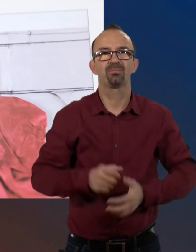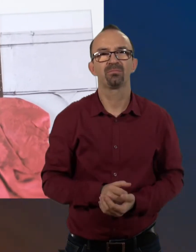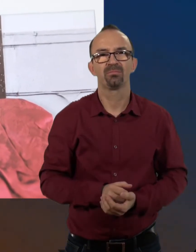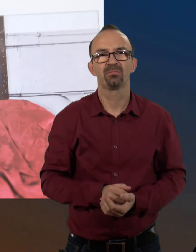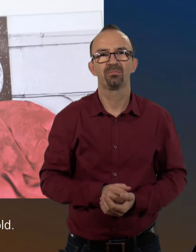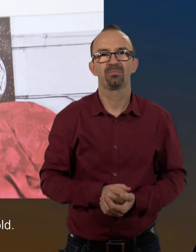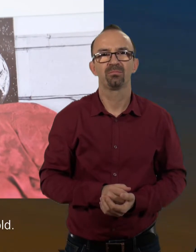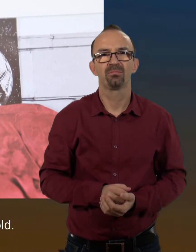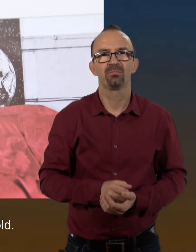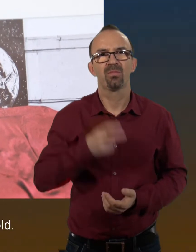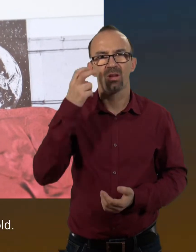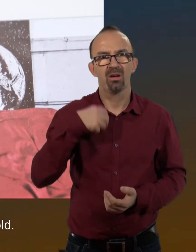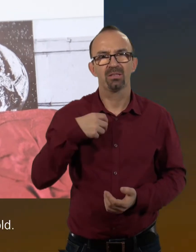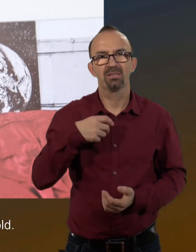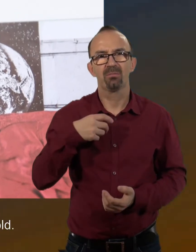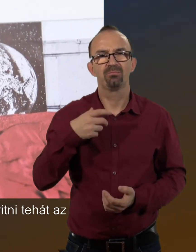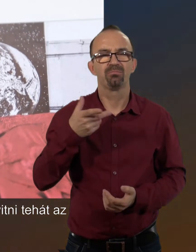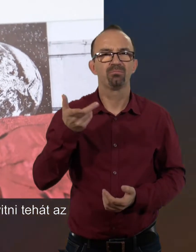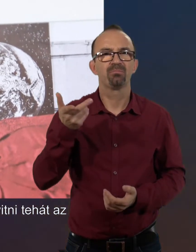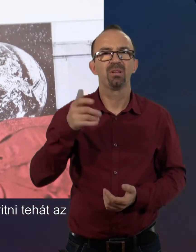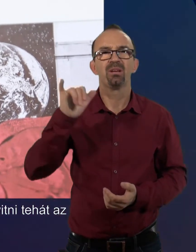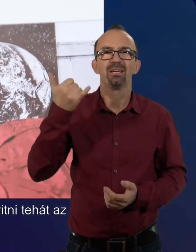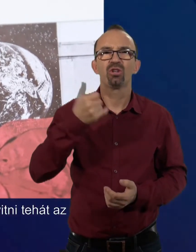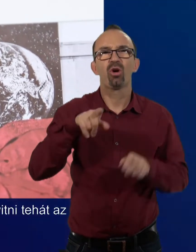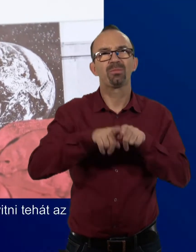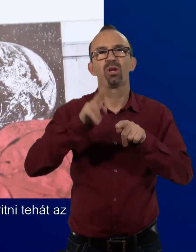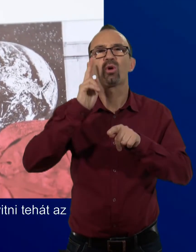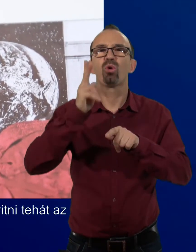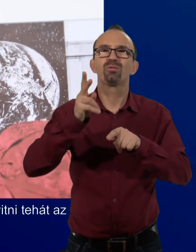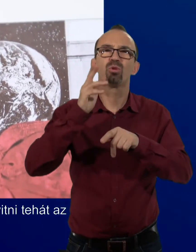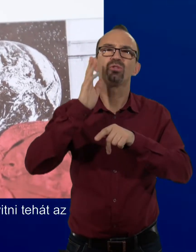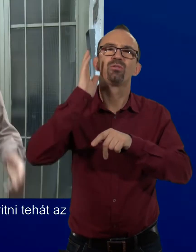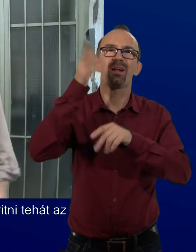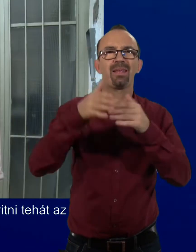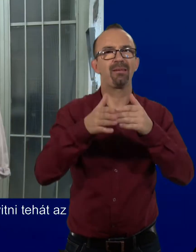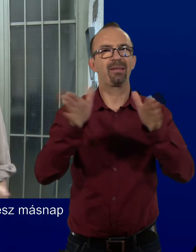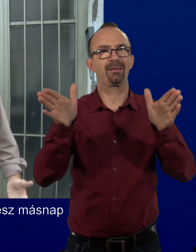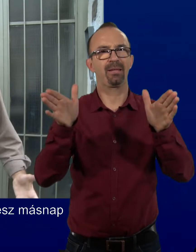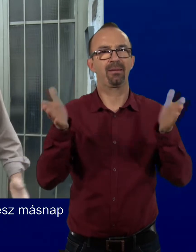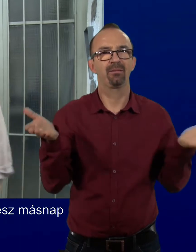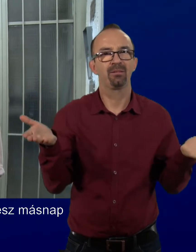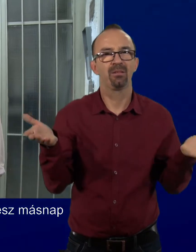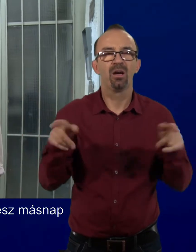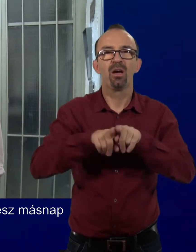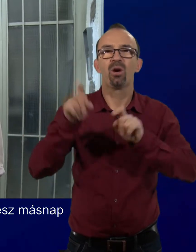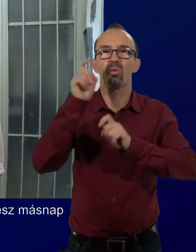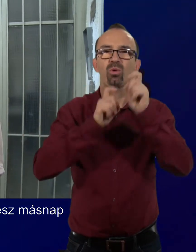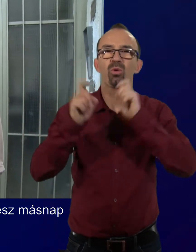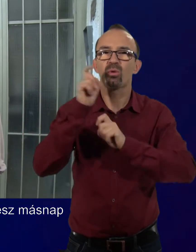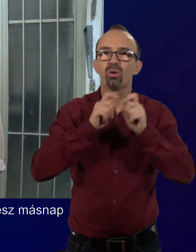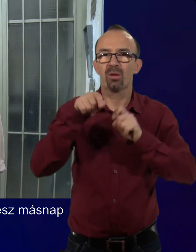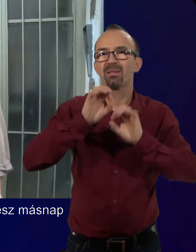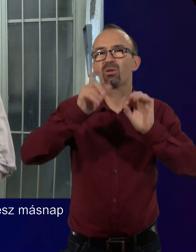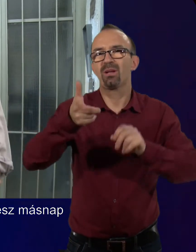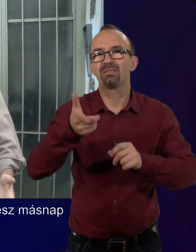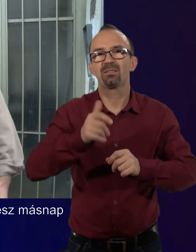kiraktam, tulajdonképpen azt hiszem a föld. Hogy mégis egy kicsit a kozmosz felé kinyitni, tehát az egészből. És aztán úgy gondoltam, hogy